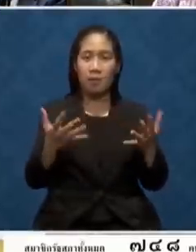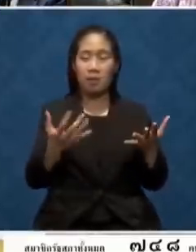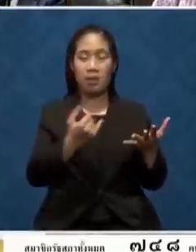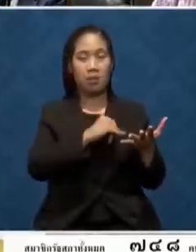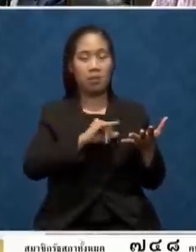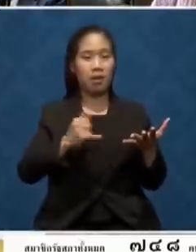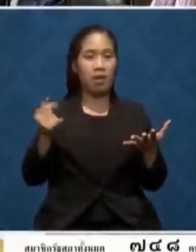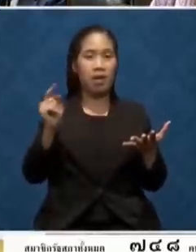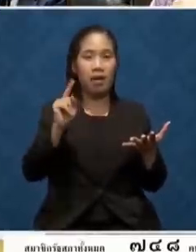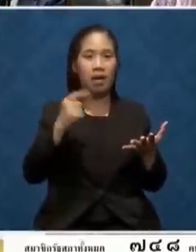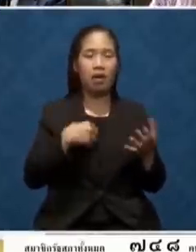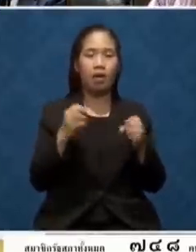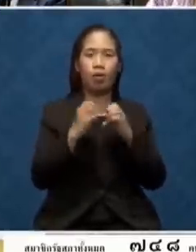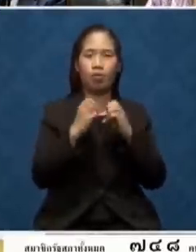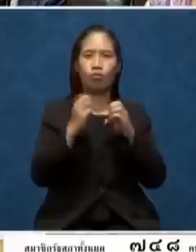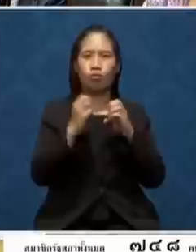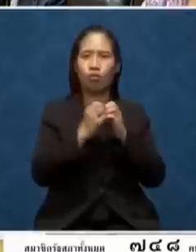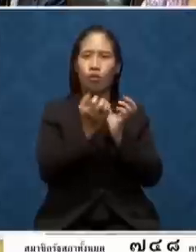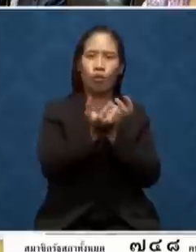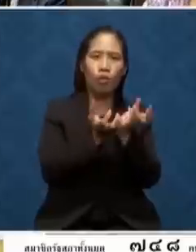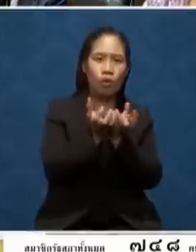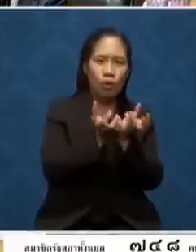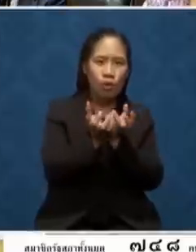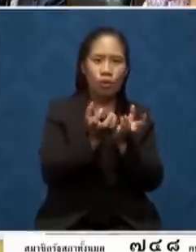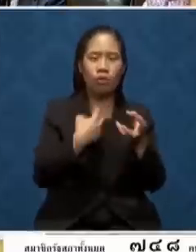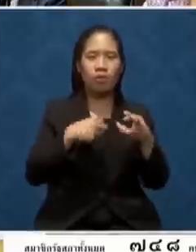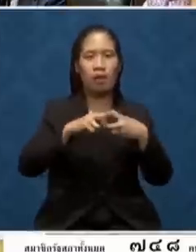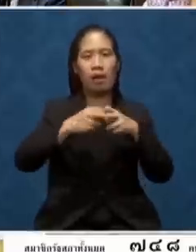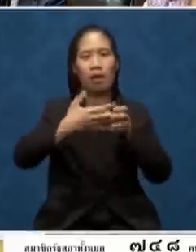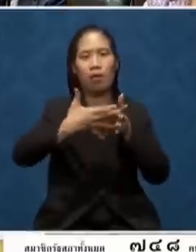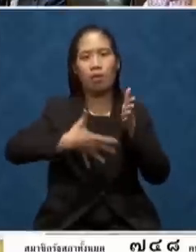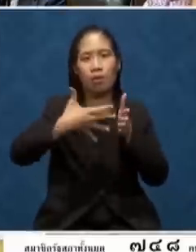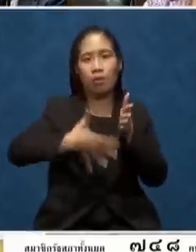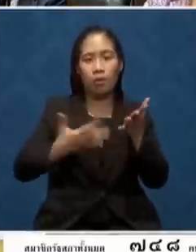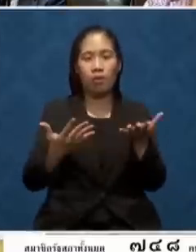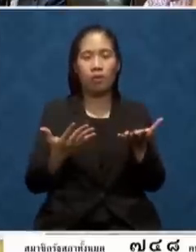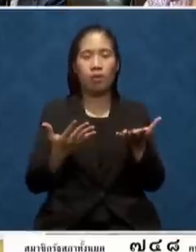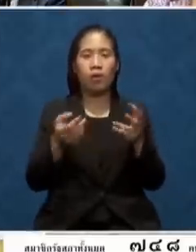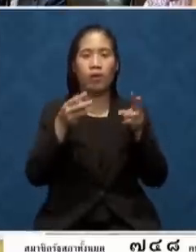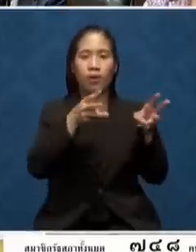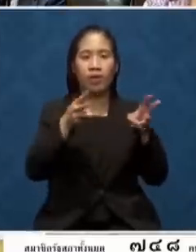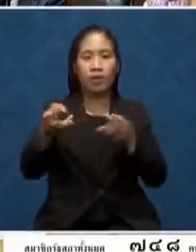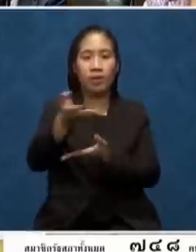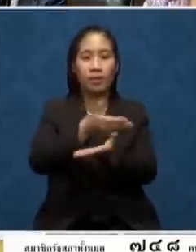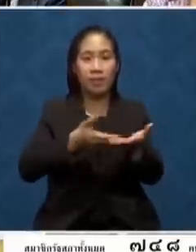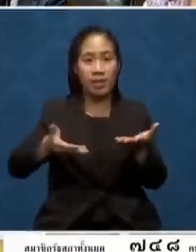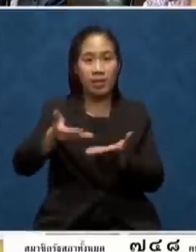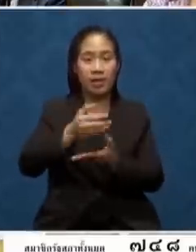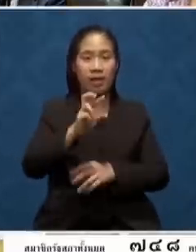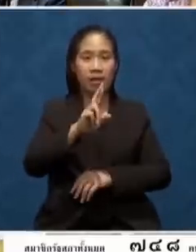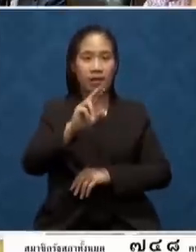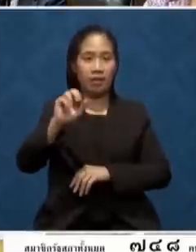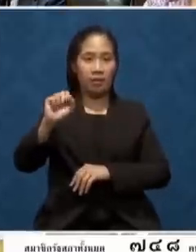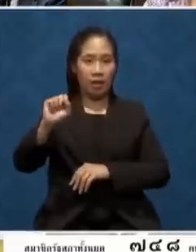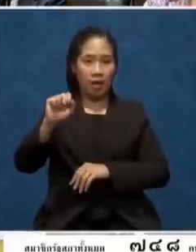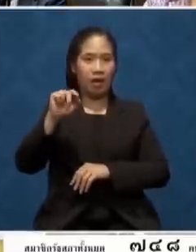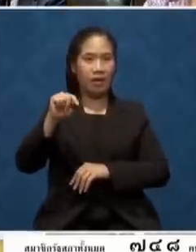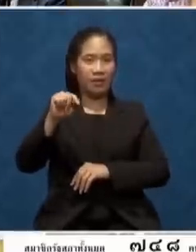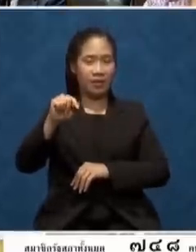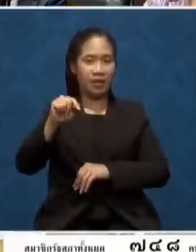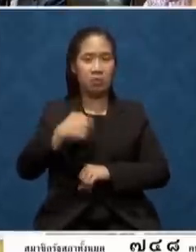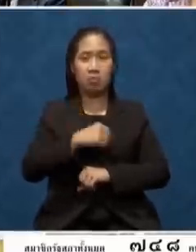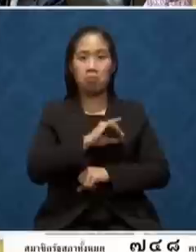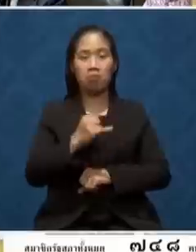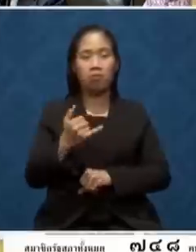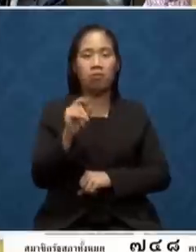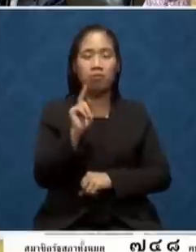ไปสู่ความยุ่งเหยิงหรือกลายเป็นทางตันการพิจารณาของรัฐสภาในวันนี้อาจจะ